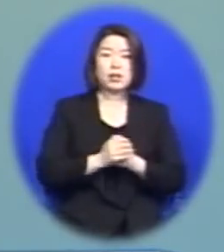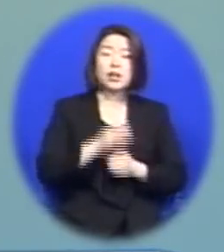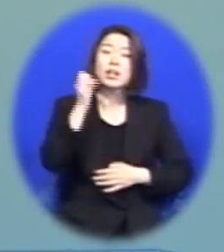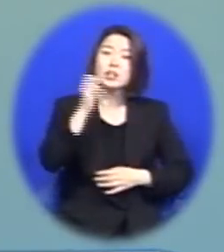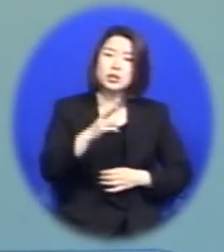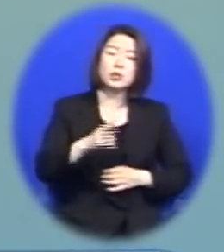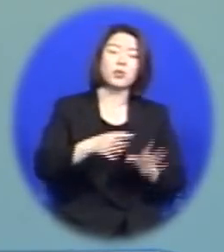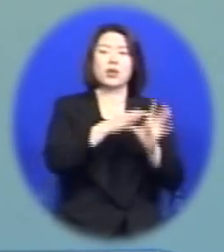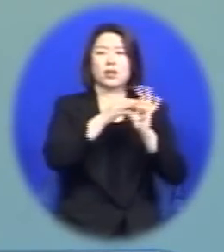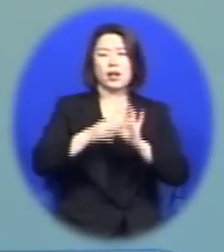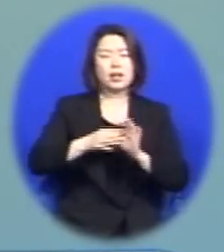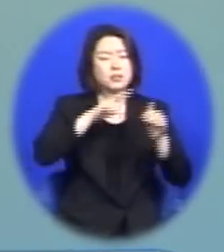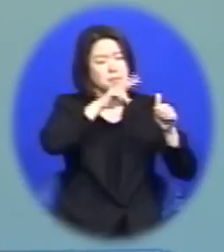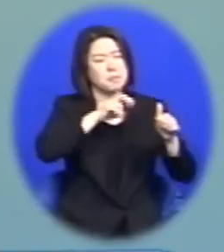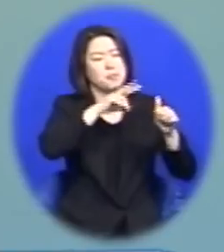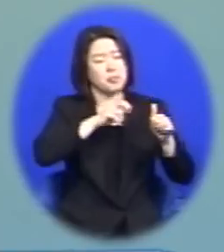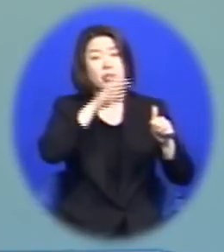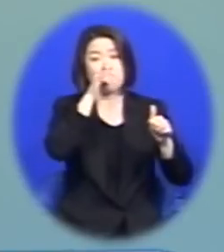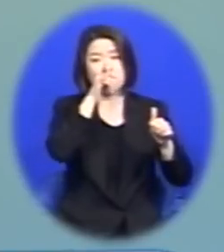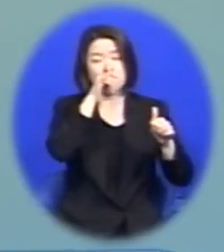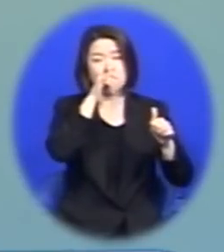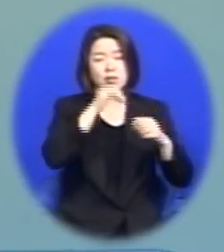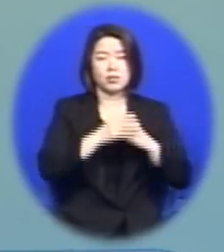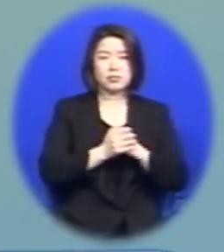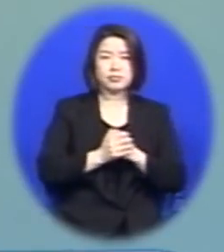계속 원망하는 것입니다